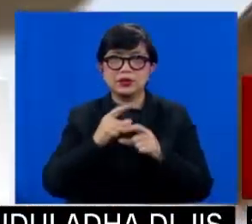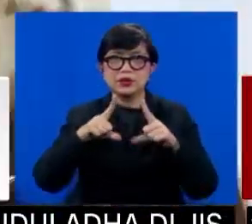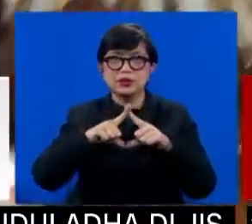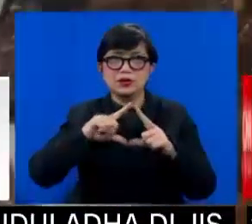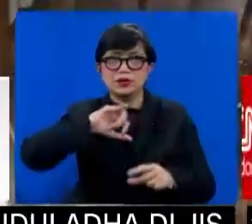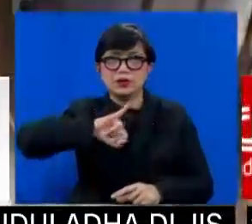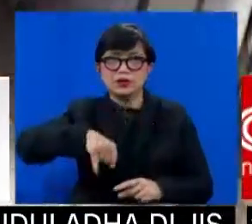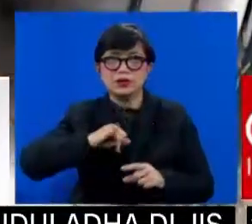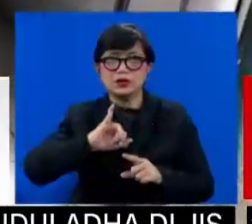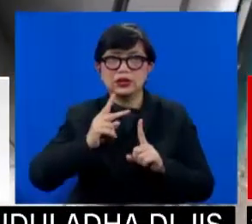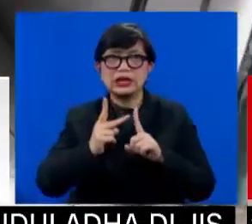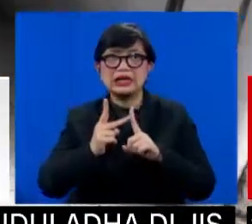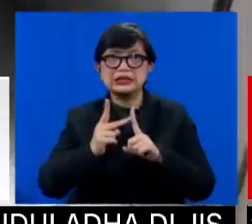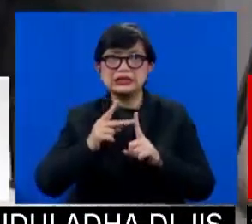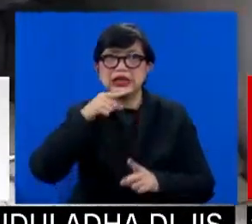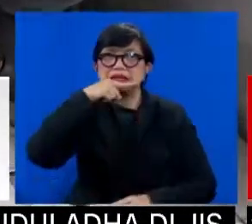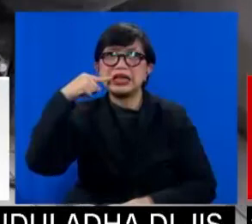kambing.